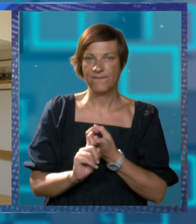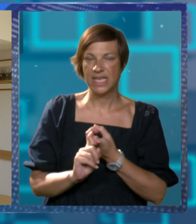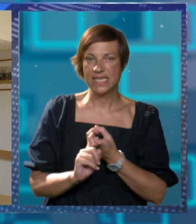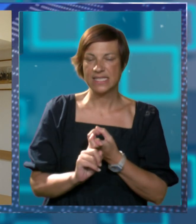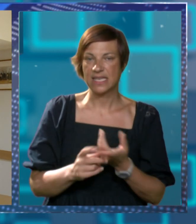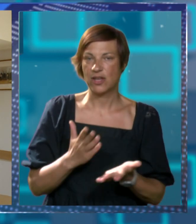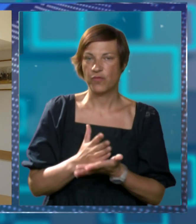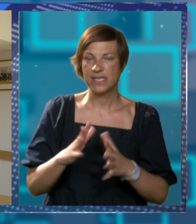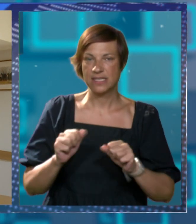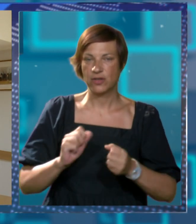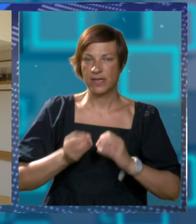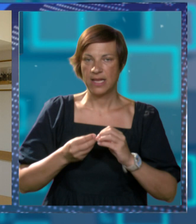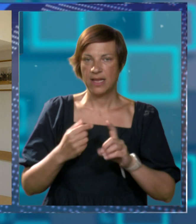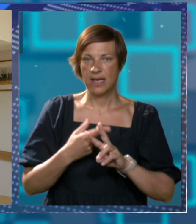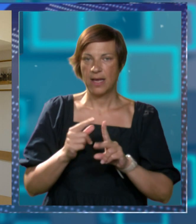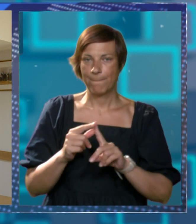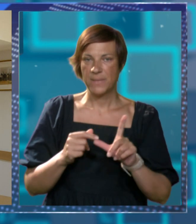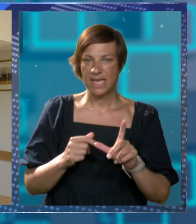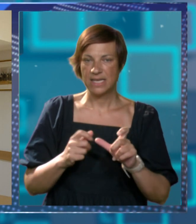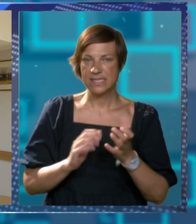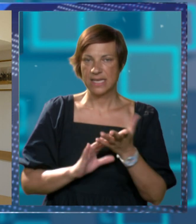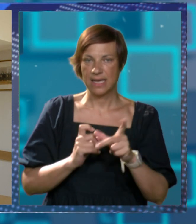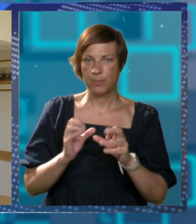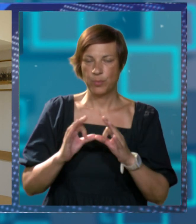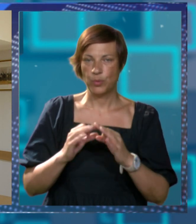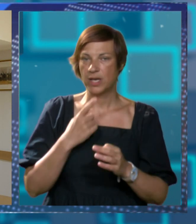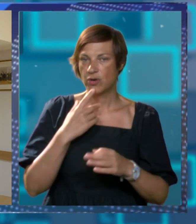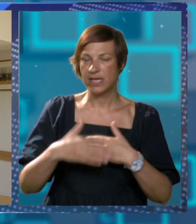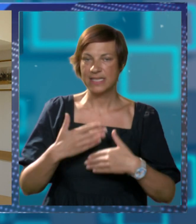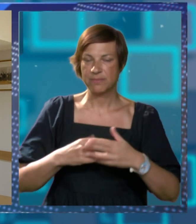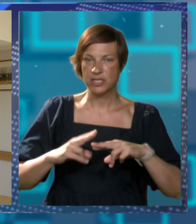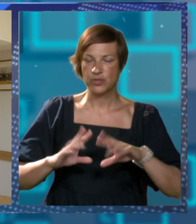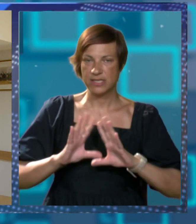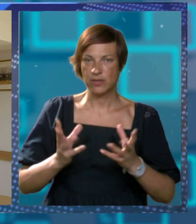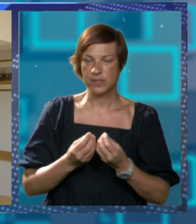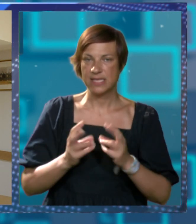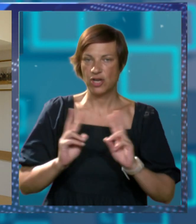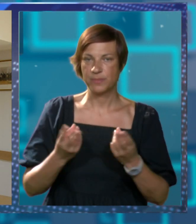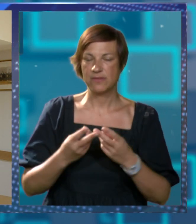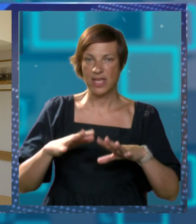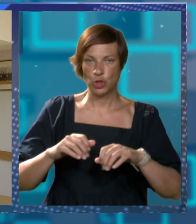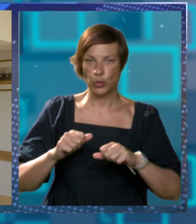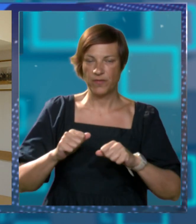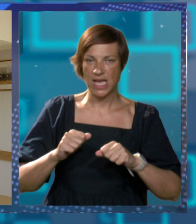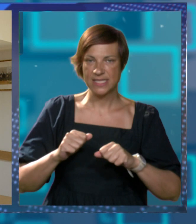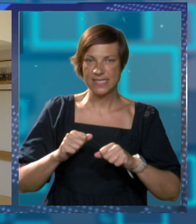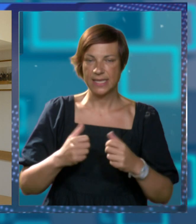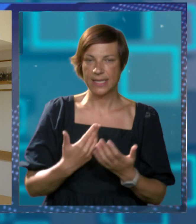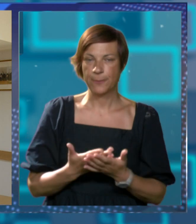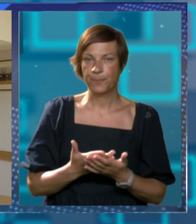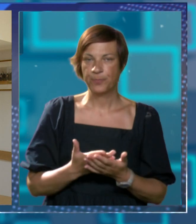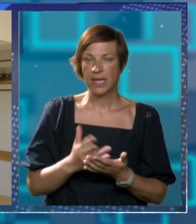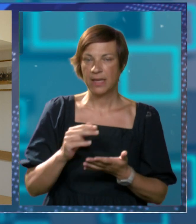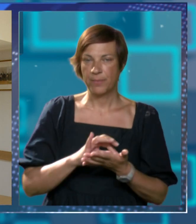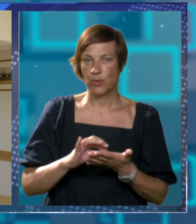uz većinskog vlasnika tvrtke HPL iz Singapura, koja je među ostalim u cijelom svijetu vlasnik, odnosno